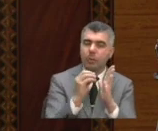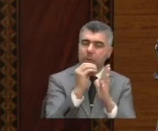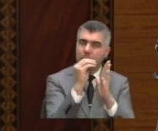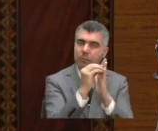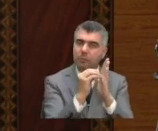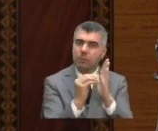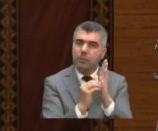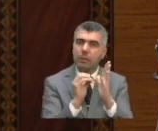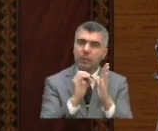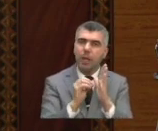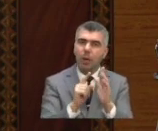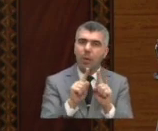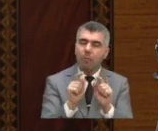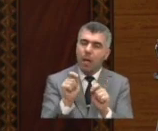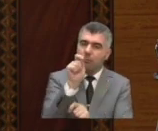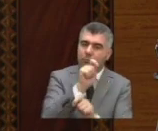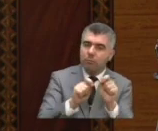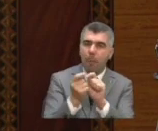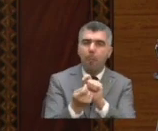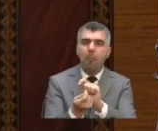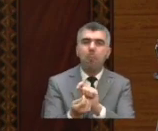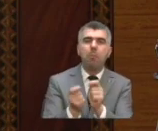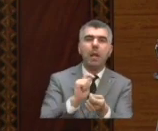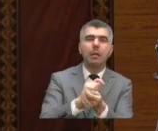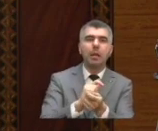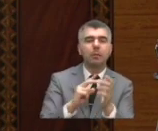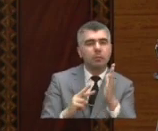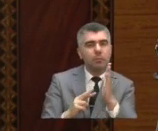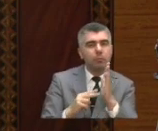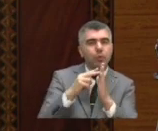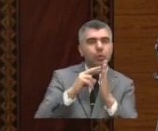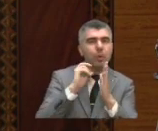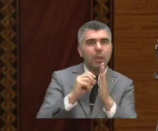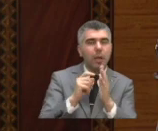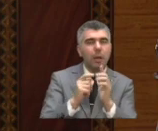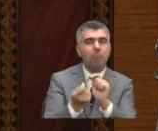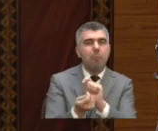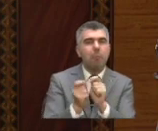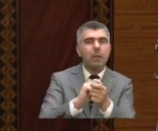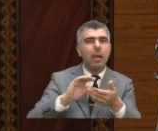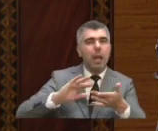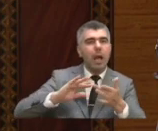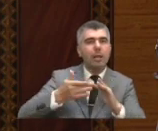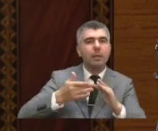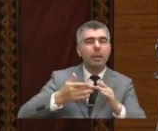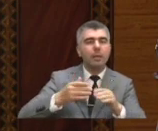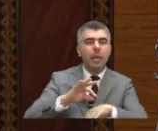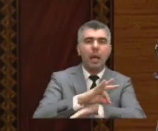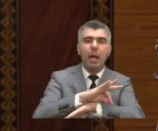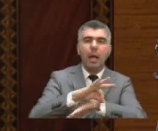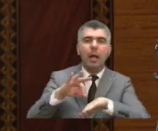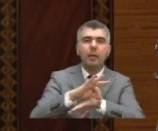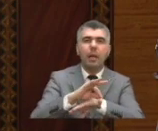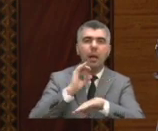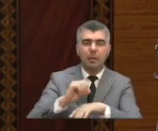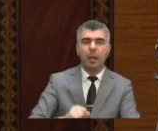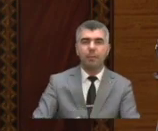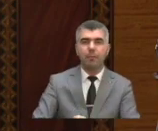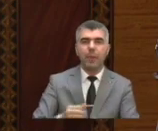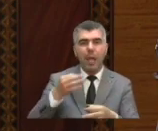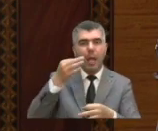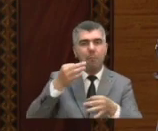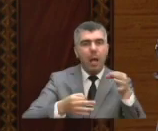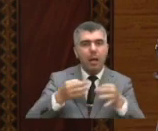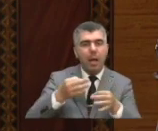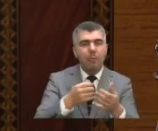المخطط التشريعي والتنزيل التدريجي لمشروع التحول الرقمي للاداره القضائيه